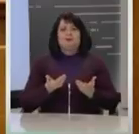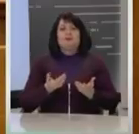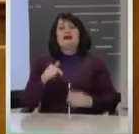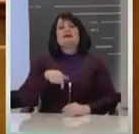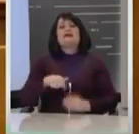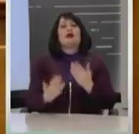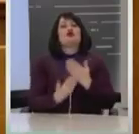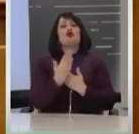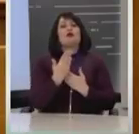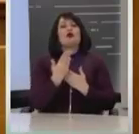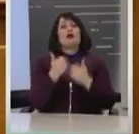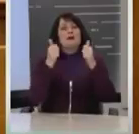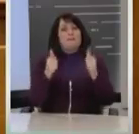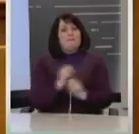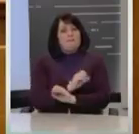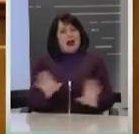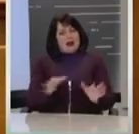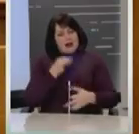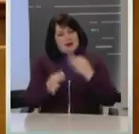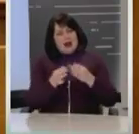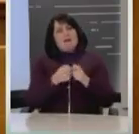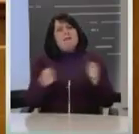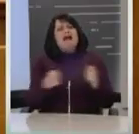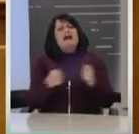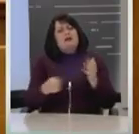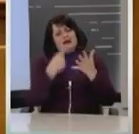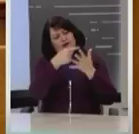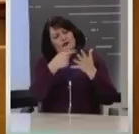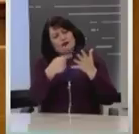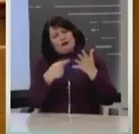Σήμερα το πρωί ανακοινώσαμε μια σειρά μέτρων